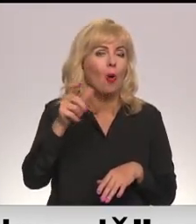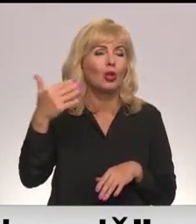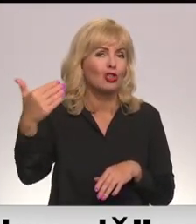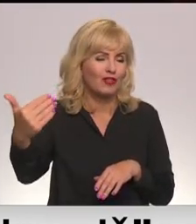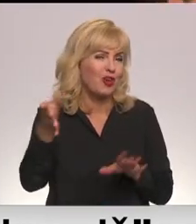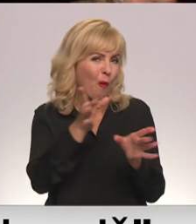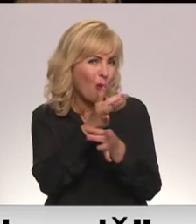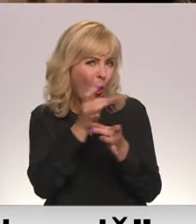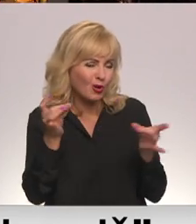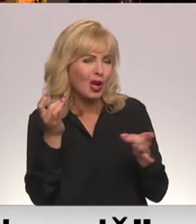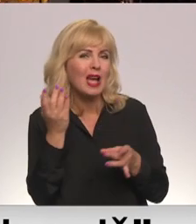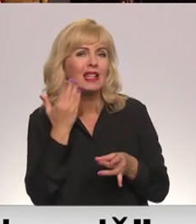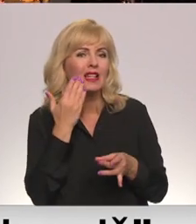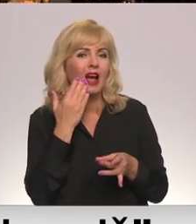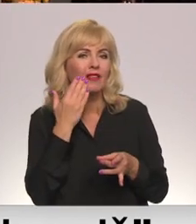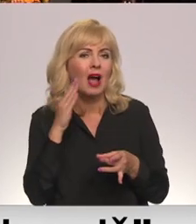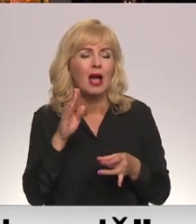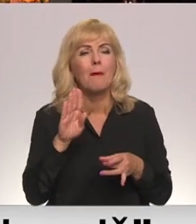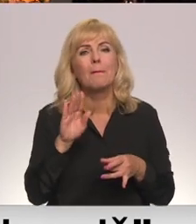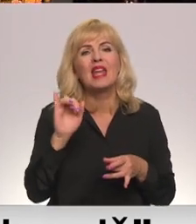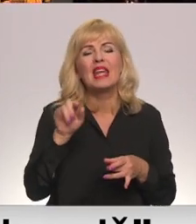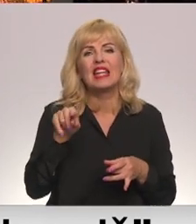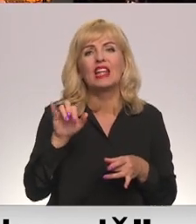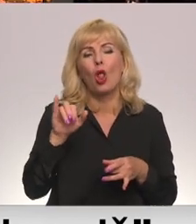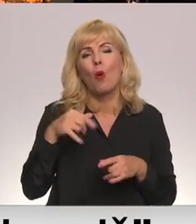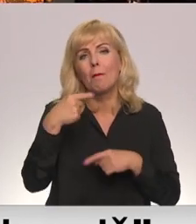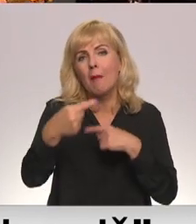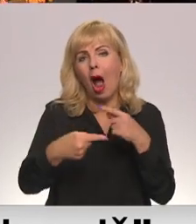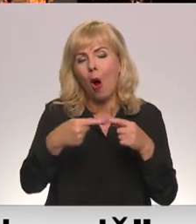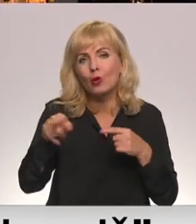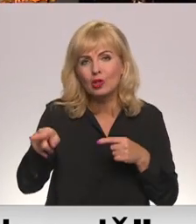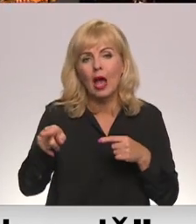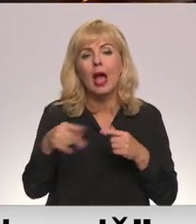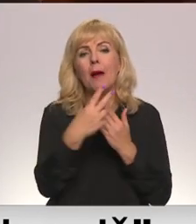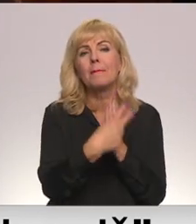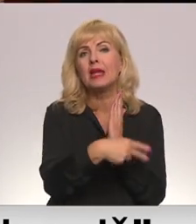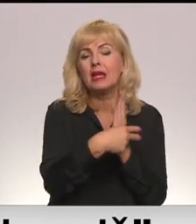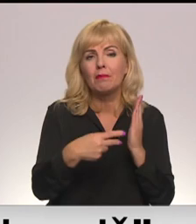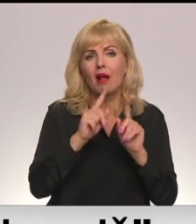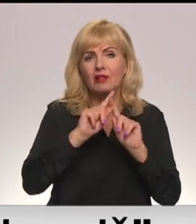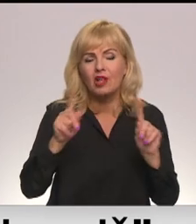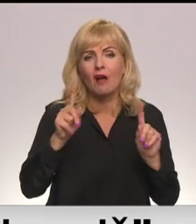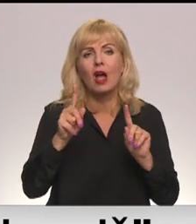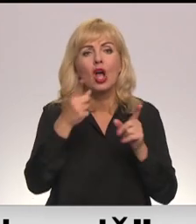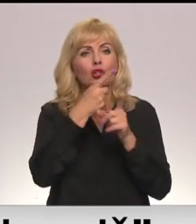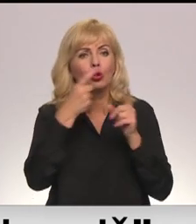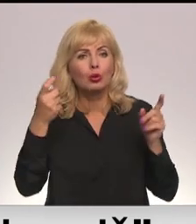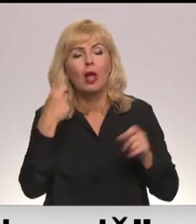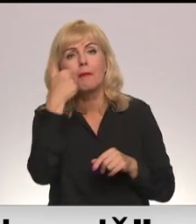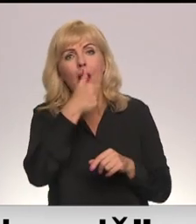kontrkultūrai, jeb tā dēvētajai bītņiku paudzei. Viņiem tā bija savdabīga bībele, kas sludināja personisko